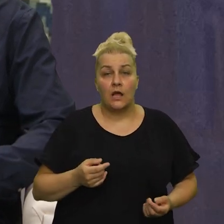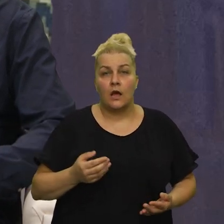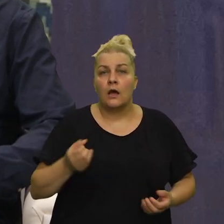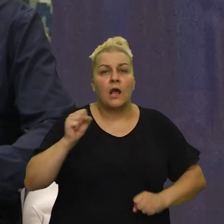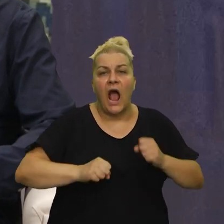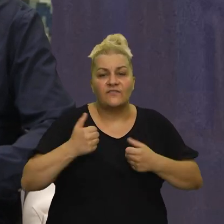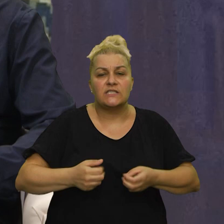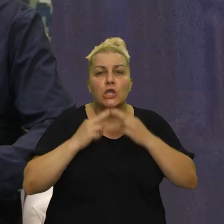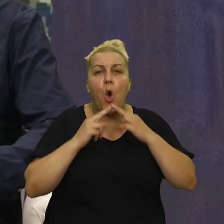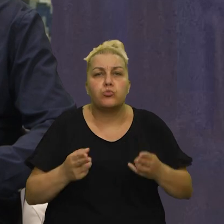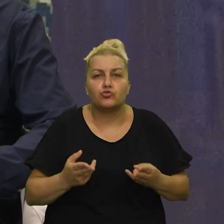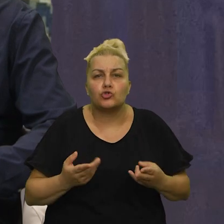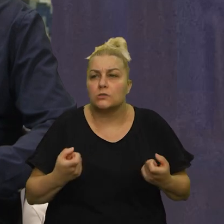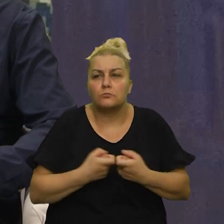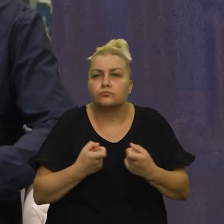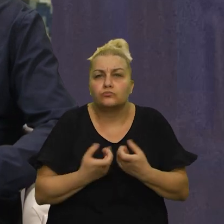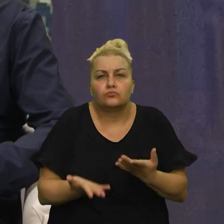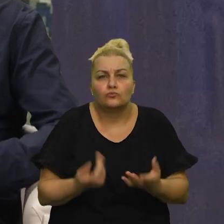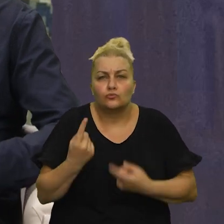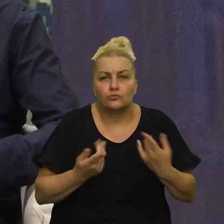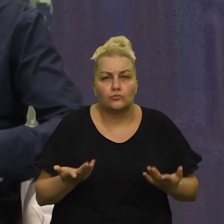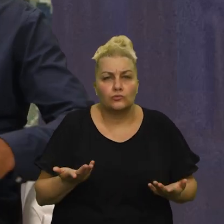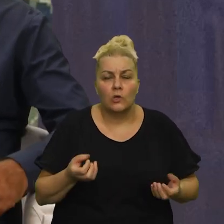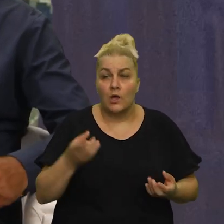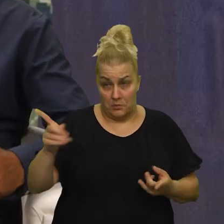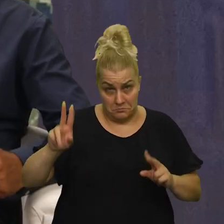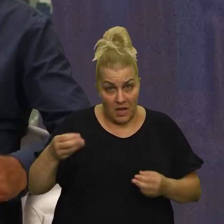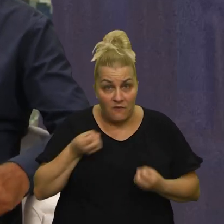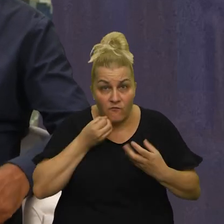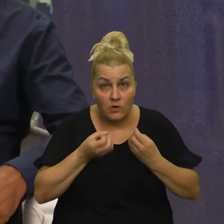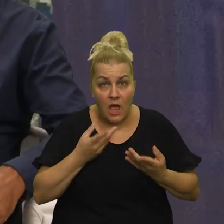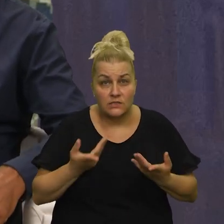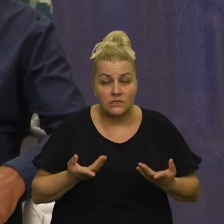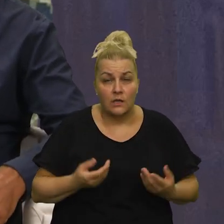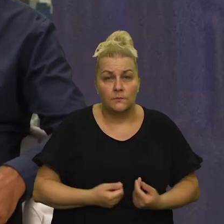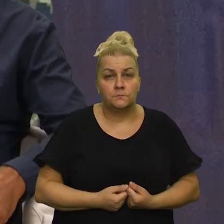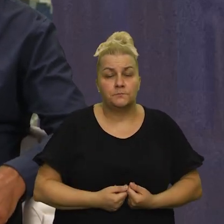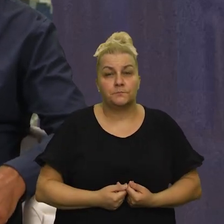se sad optužnicama radi? Što se u stvari zbiva? Kakve imate vi informacije braniteljske udruge?